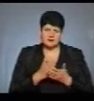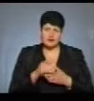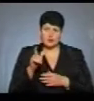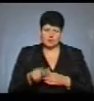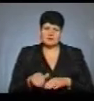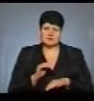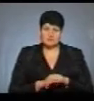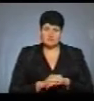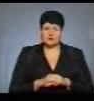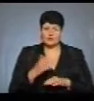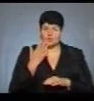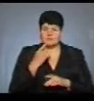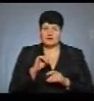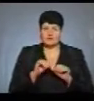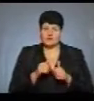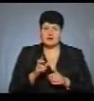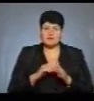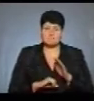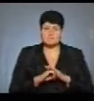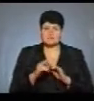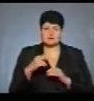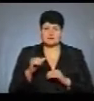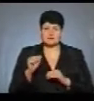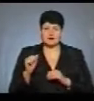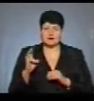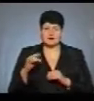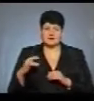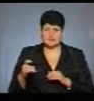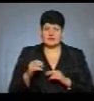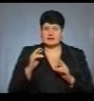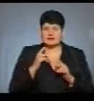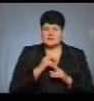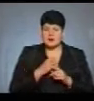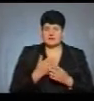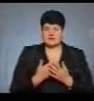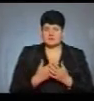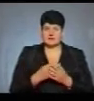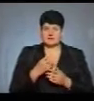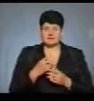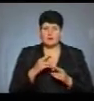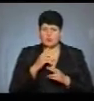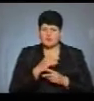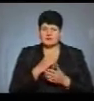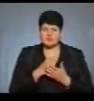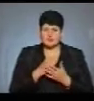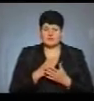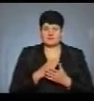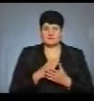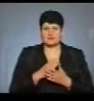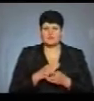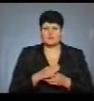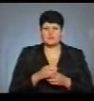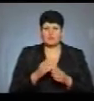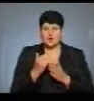фактори, які коли при формуванні баз даних десь якісь неправильно є помилки розробників програмного